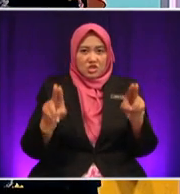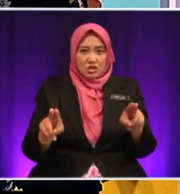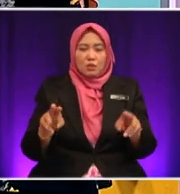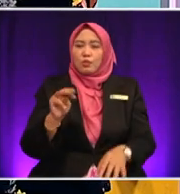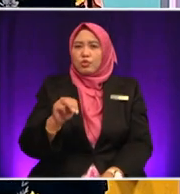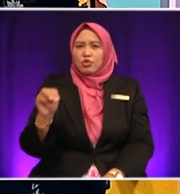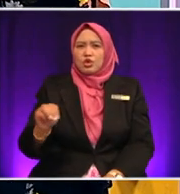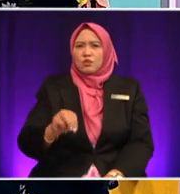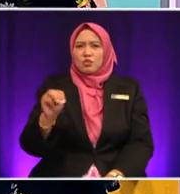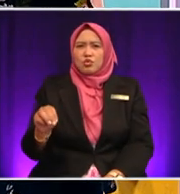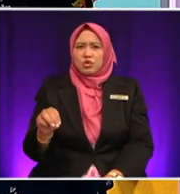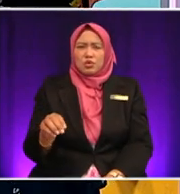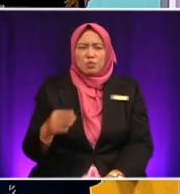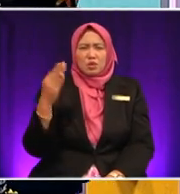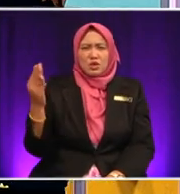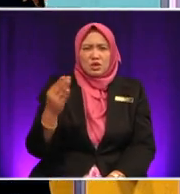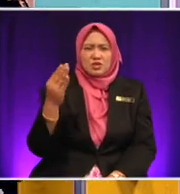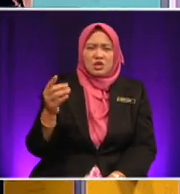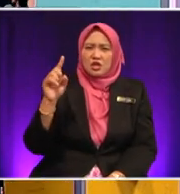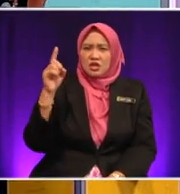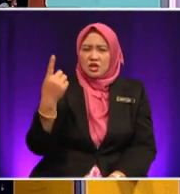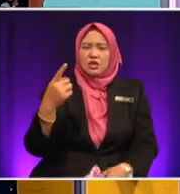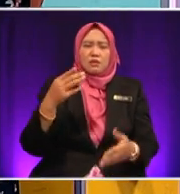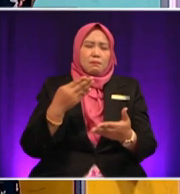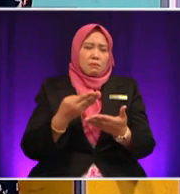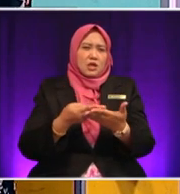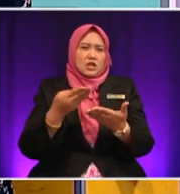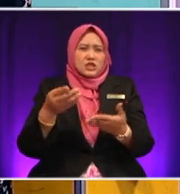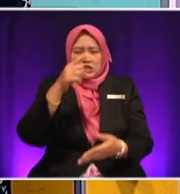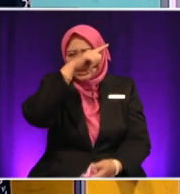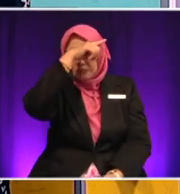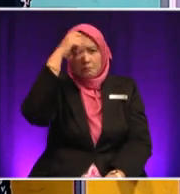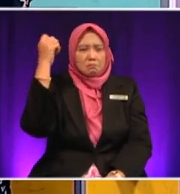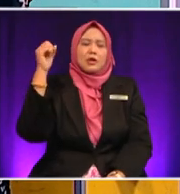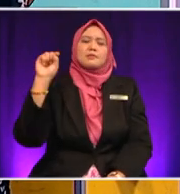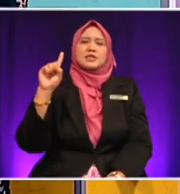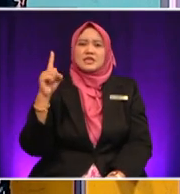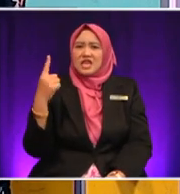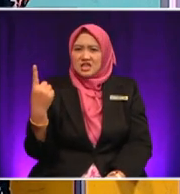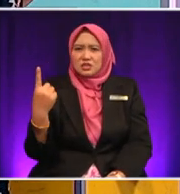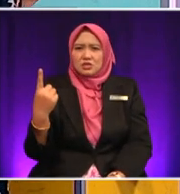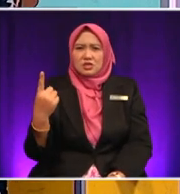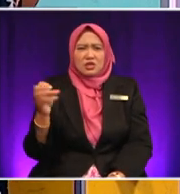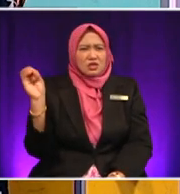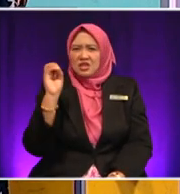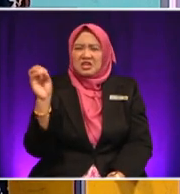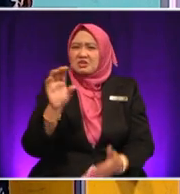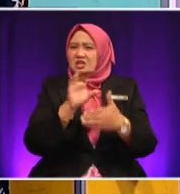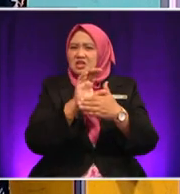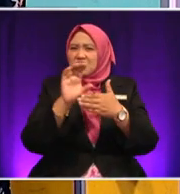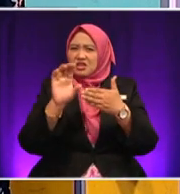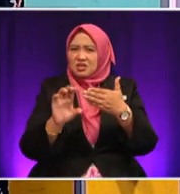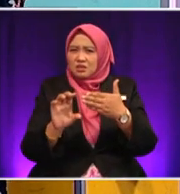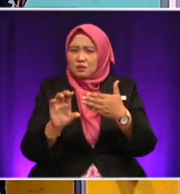apa kalau tidak markah ini hilang begitu saja kalau ada maka dua mungkin Okelah